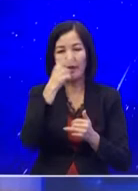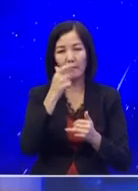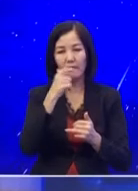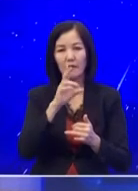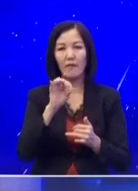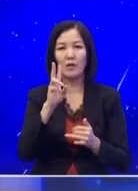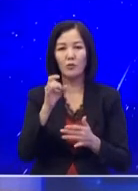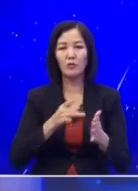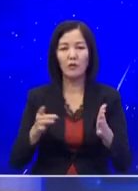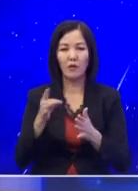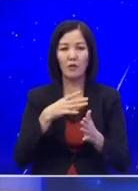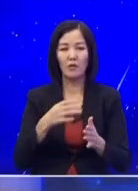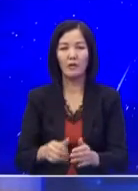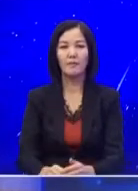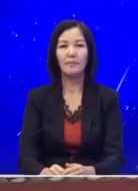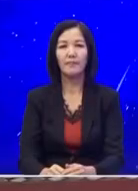и Аксусского районов.